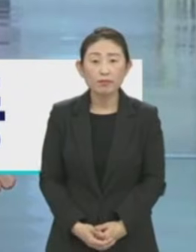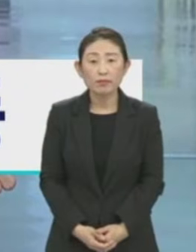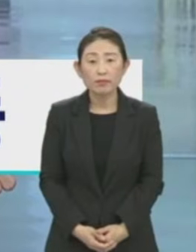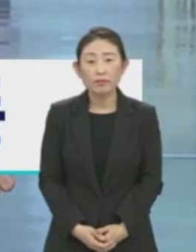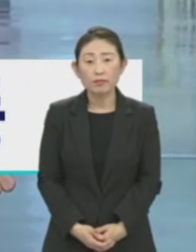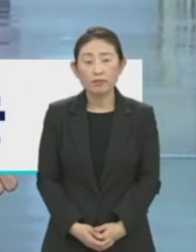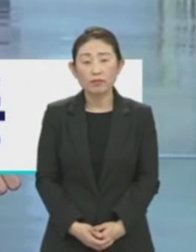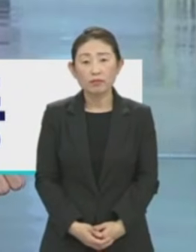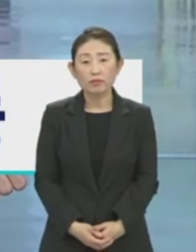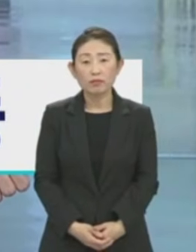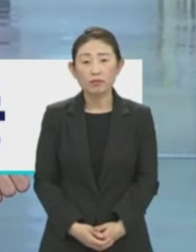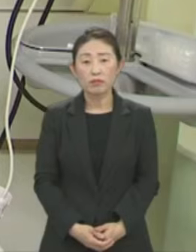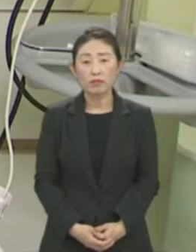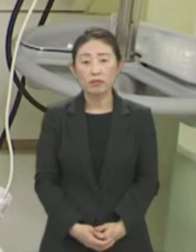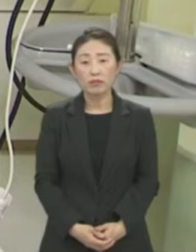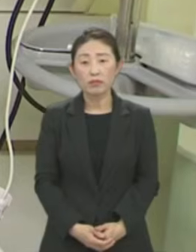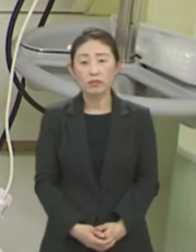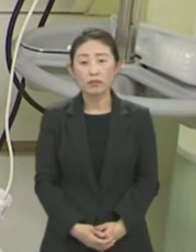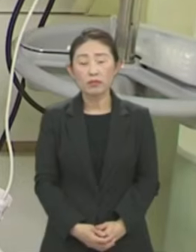기자가 다녀왔습니다.